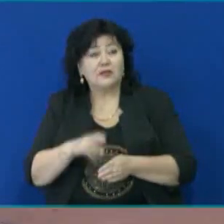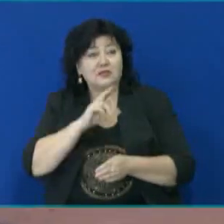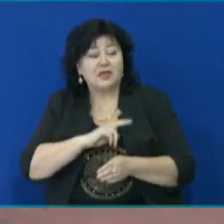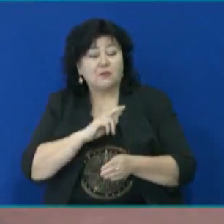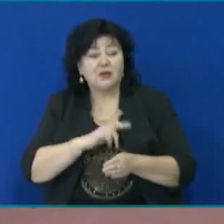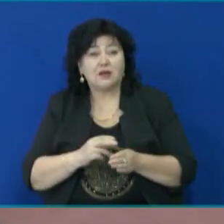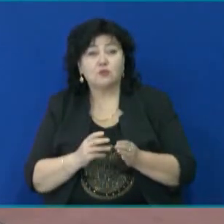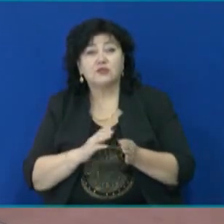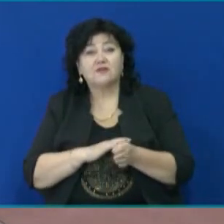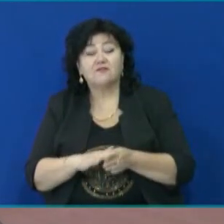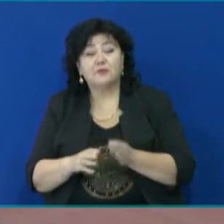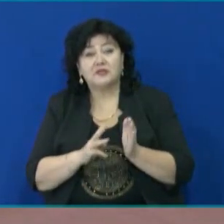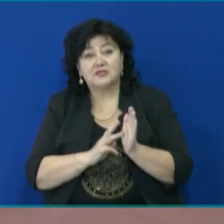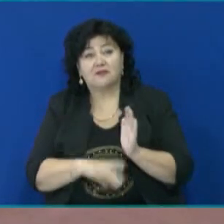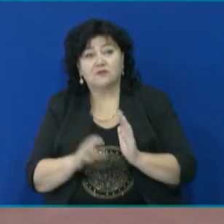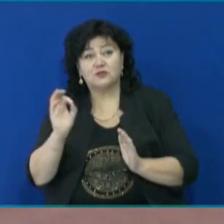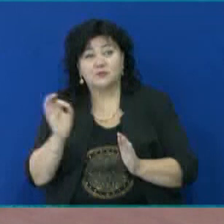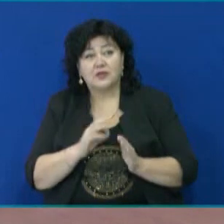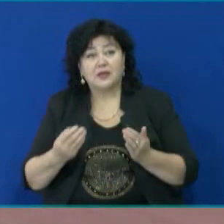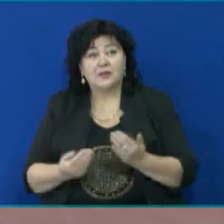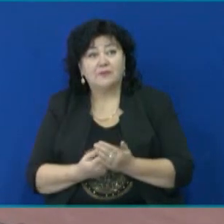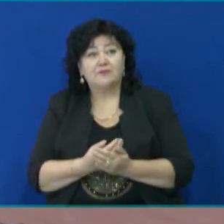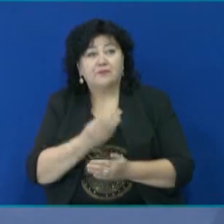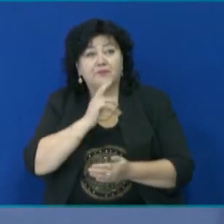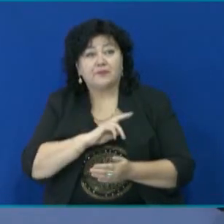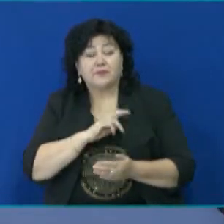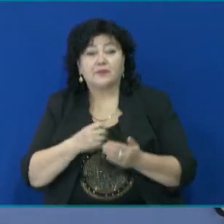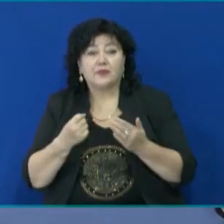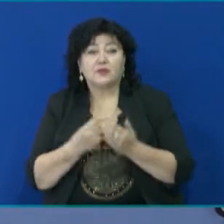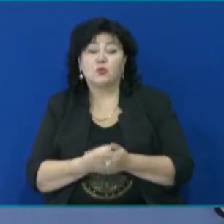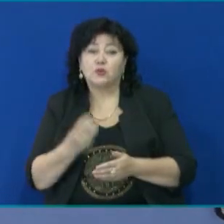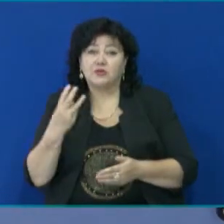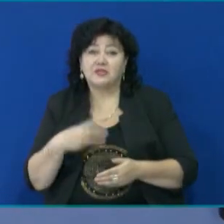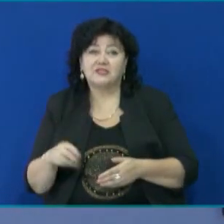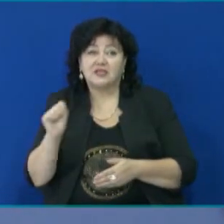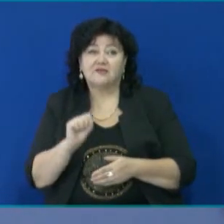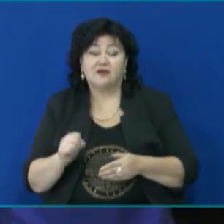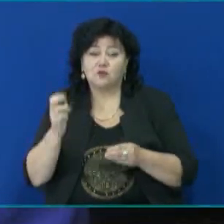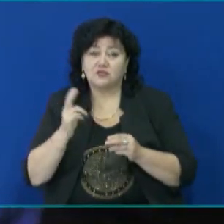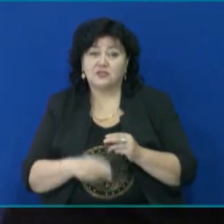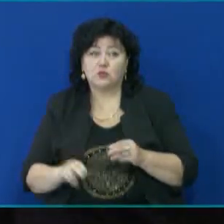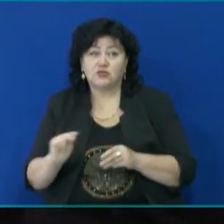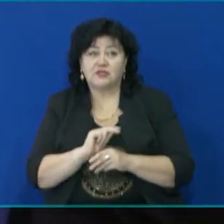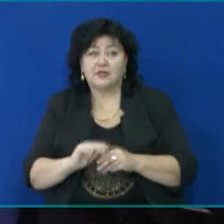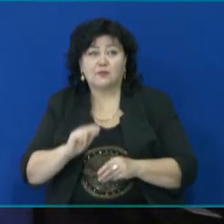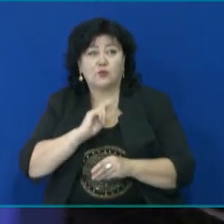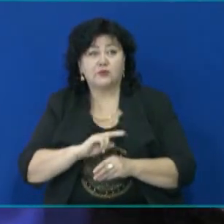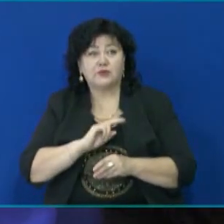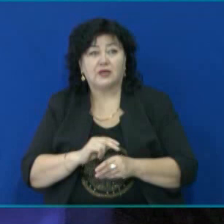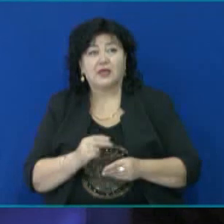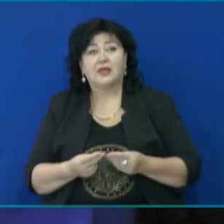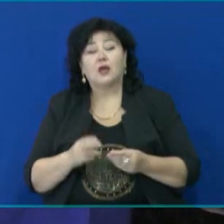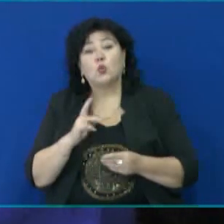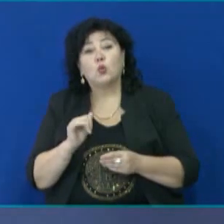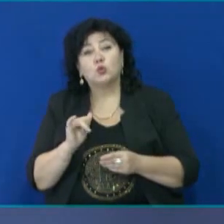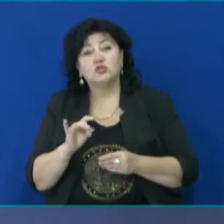бар. Қысқа маусымға дайындық барысы бойынша қала көшелеріндегі құбырларды жаңарту жұмыстары қарқынды жүруде. Оған дәлел қаладағы